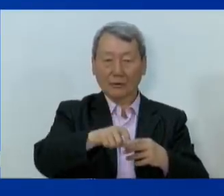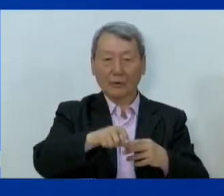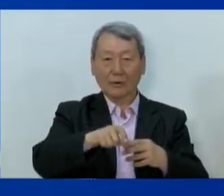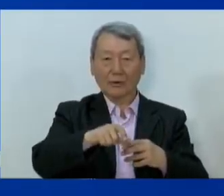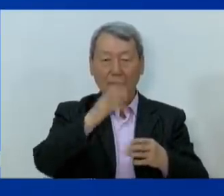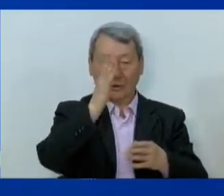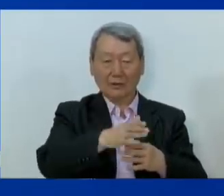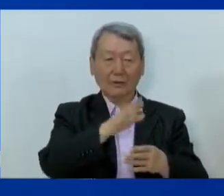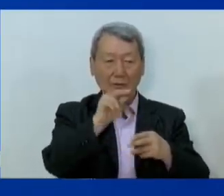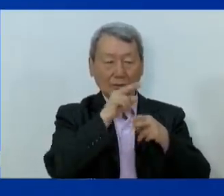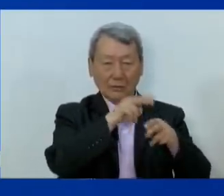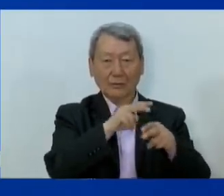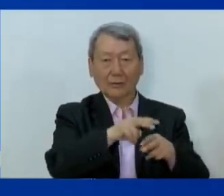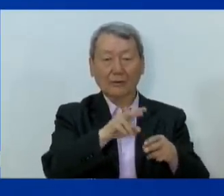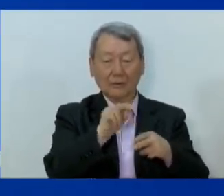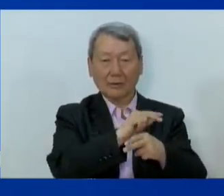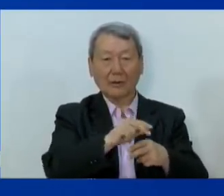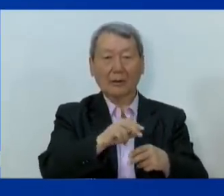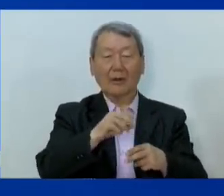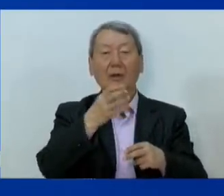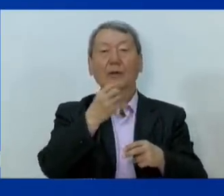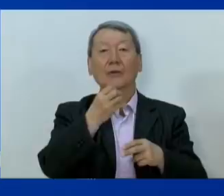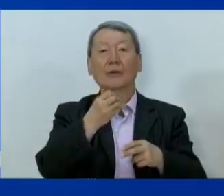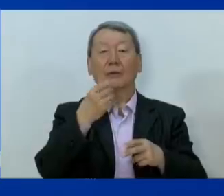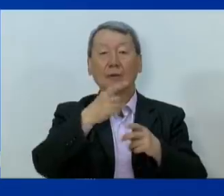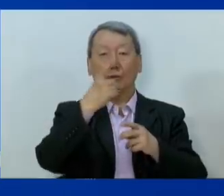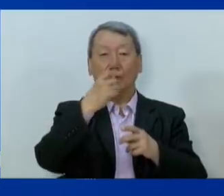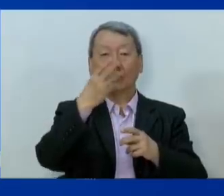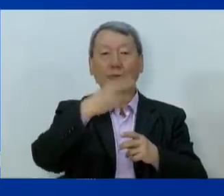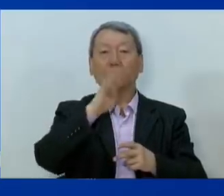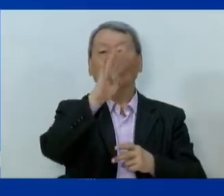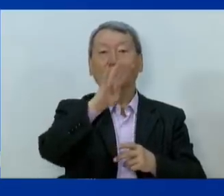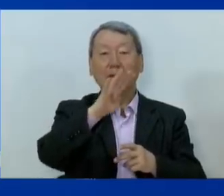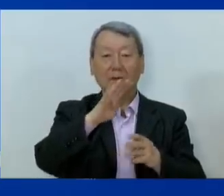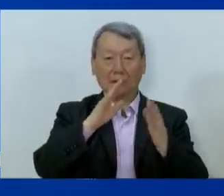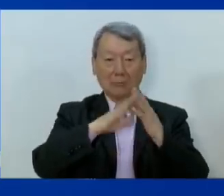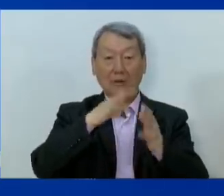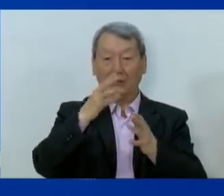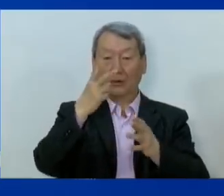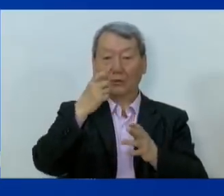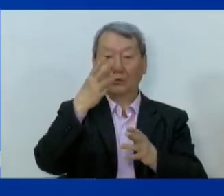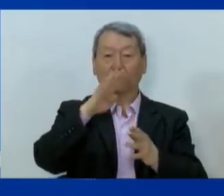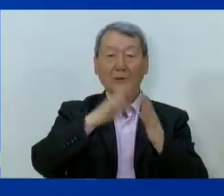орлығыз тұрғадады. Айтылғандай 133-і чығарылды,